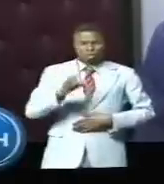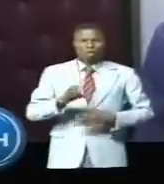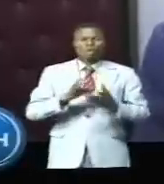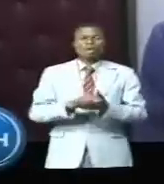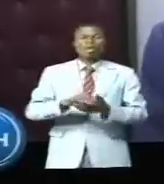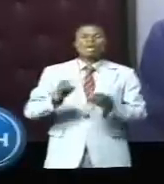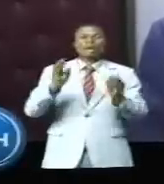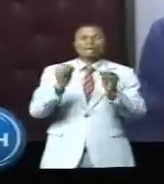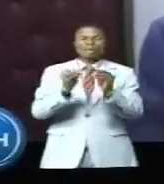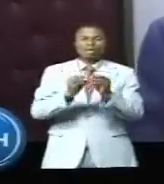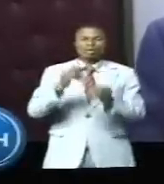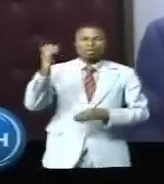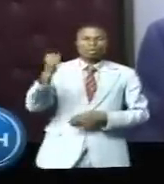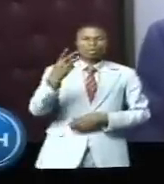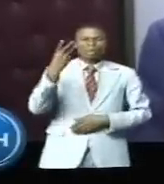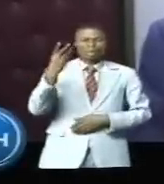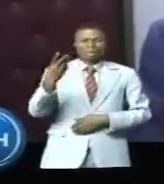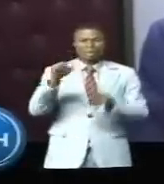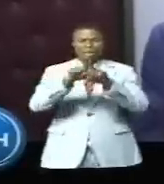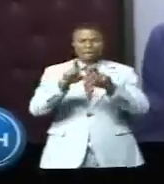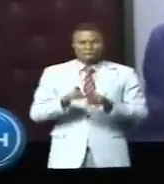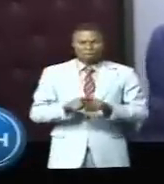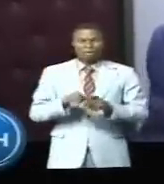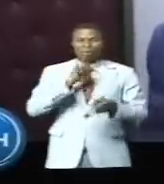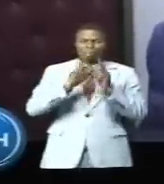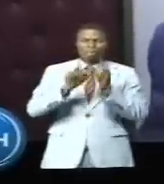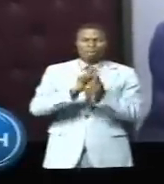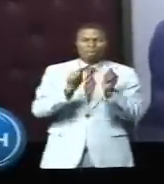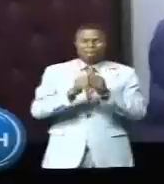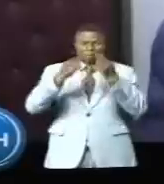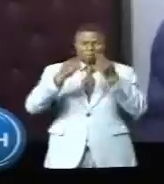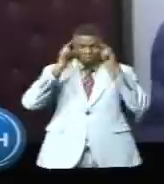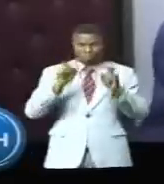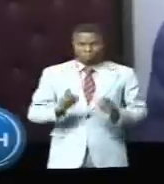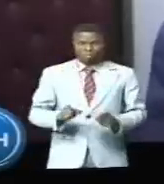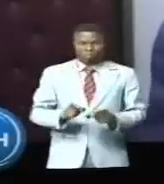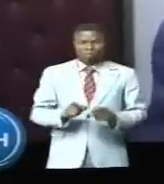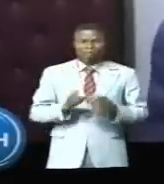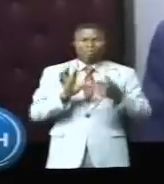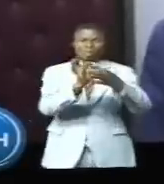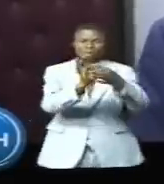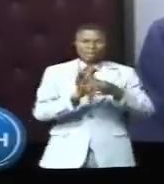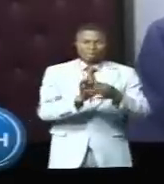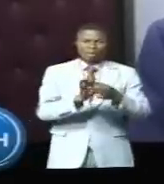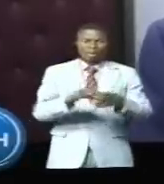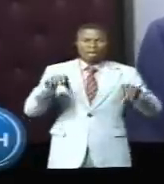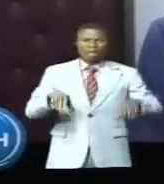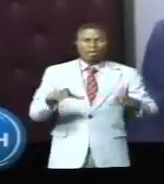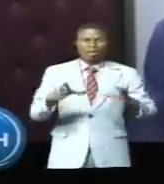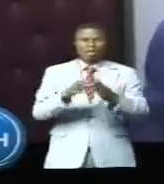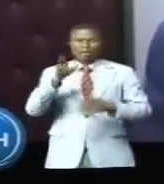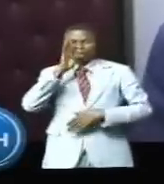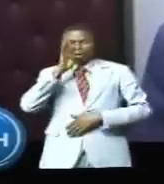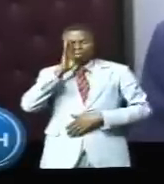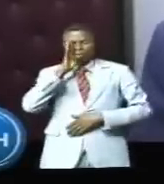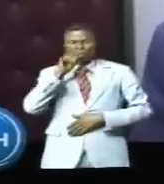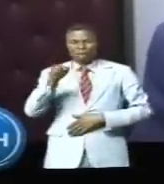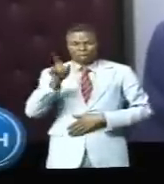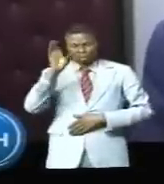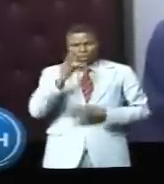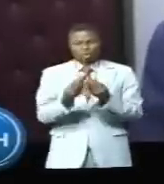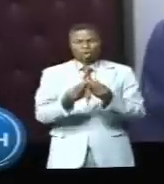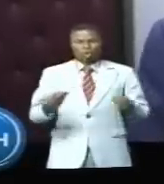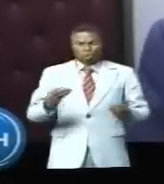il y a une convergence en disant que c'est dans les relations entre la Belgique et le Congo, maintenant le moment est sans doute